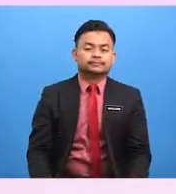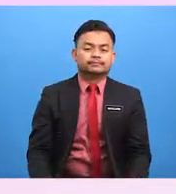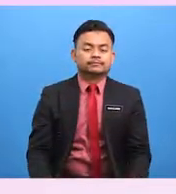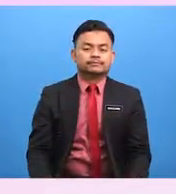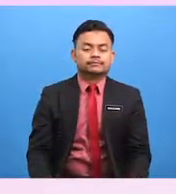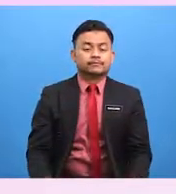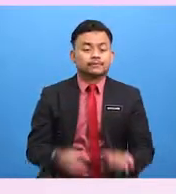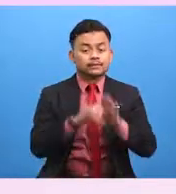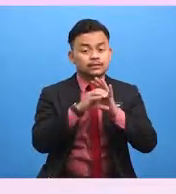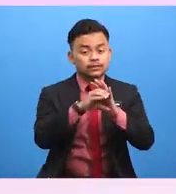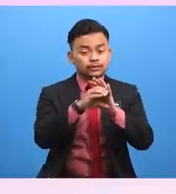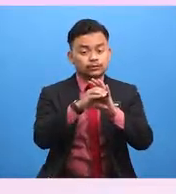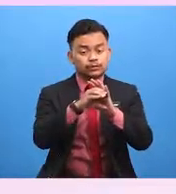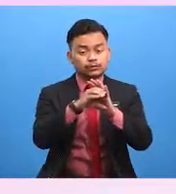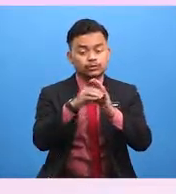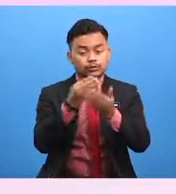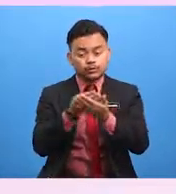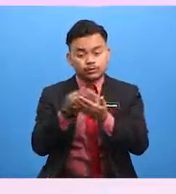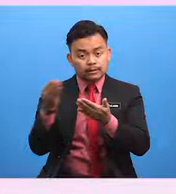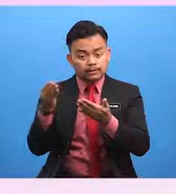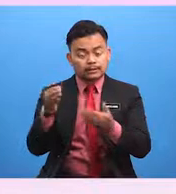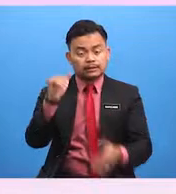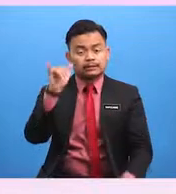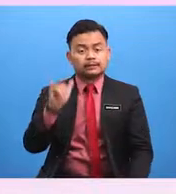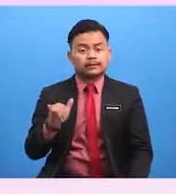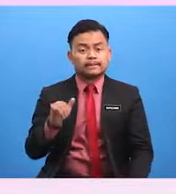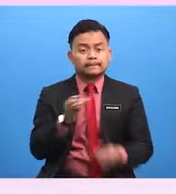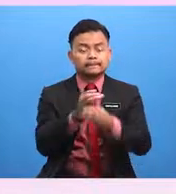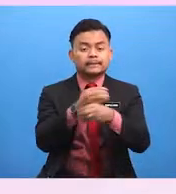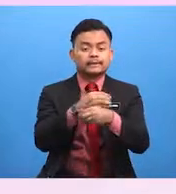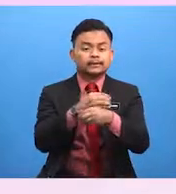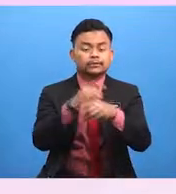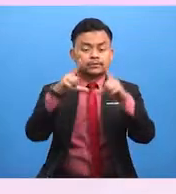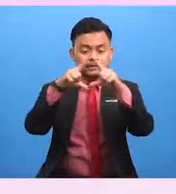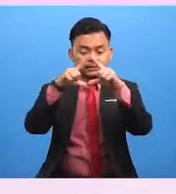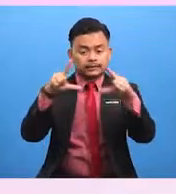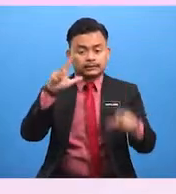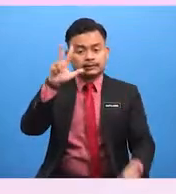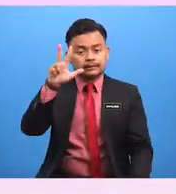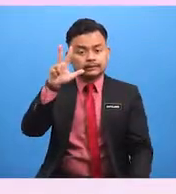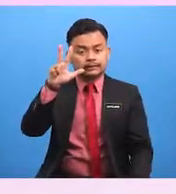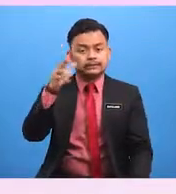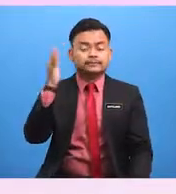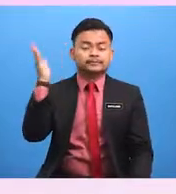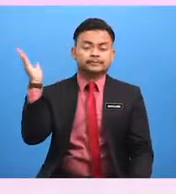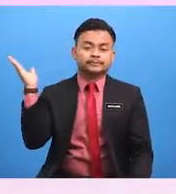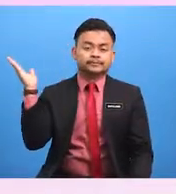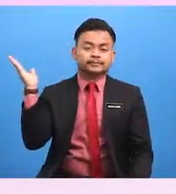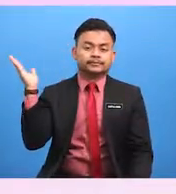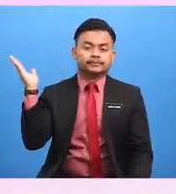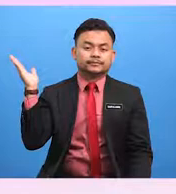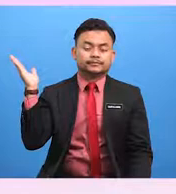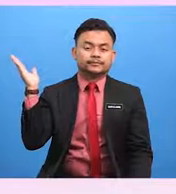Contoh objek berbentuk segitiga adalah seperti penyangkut pakaian,